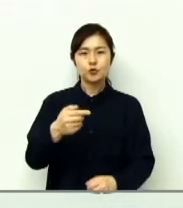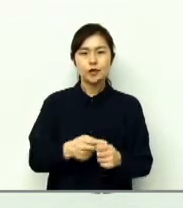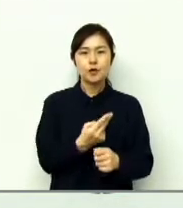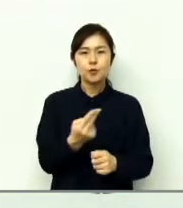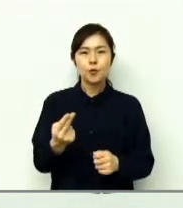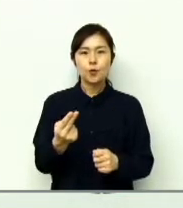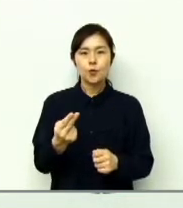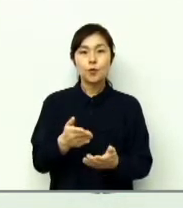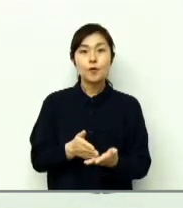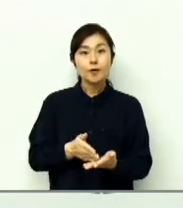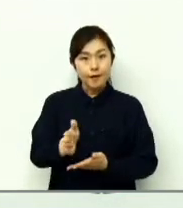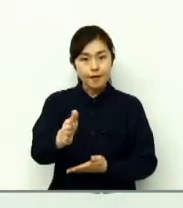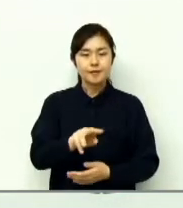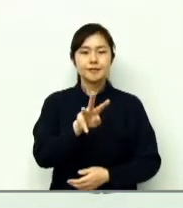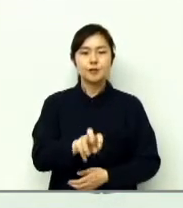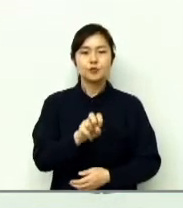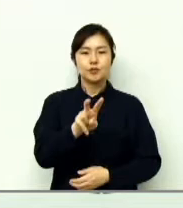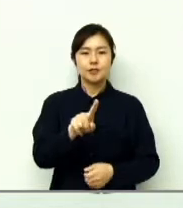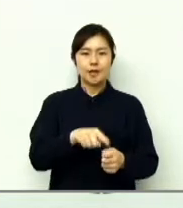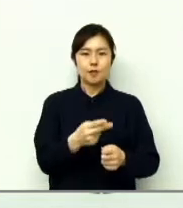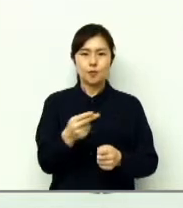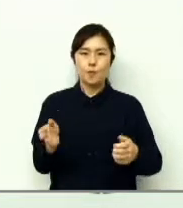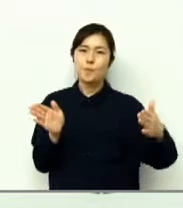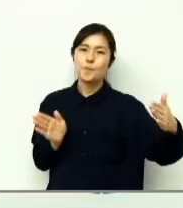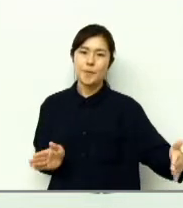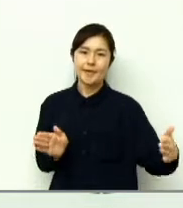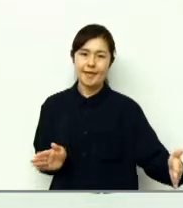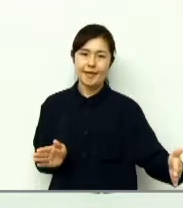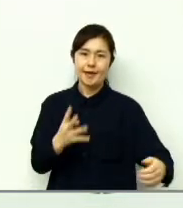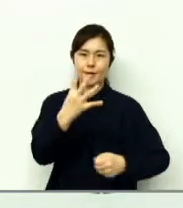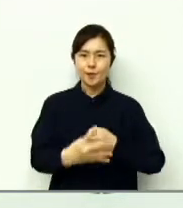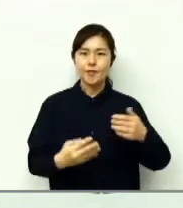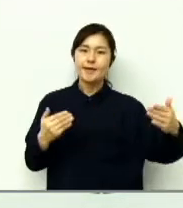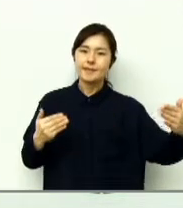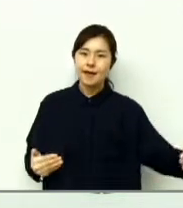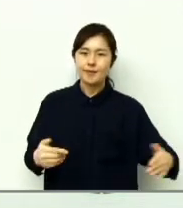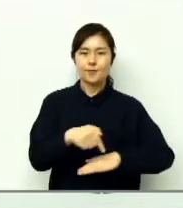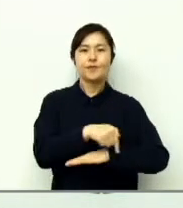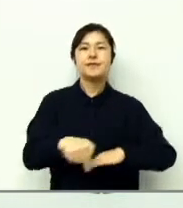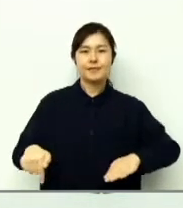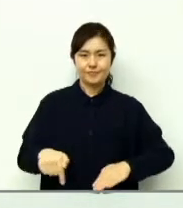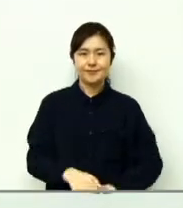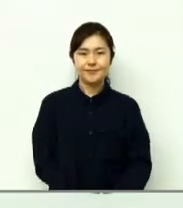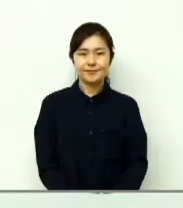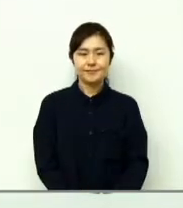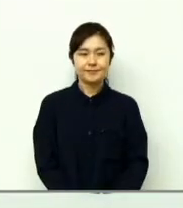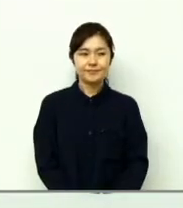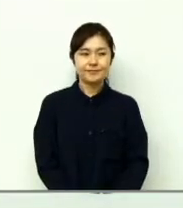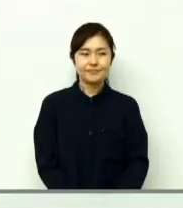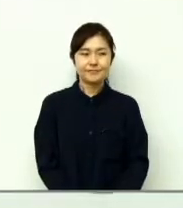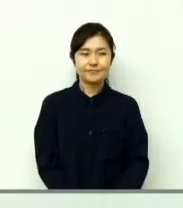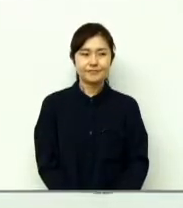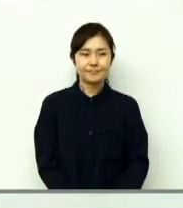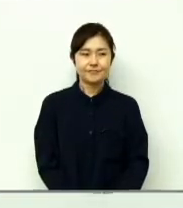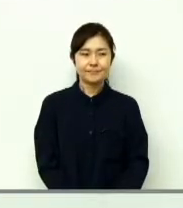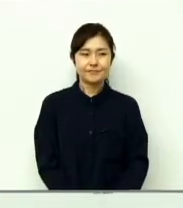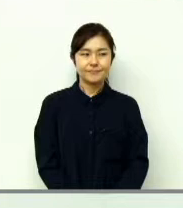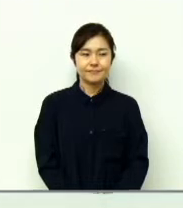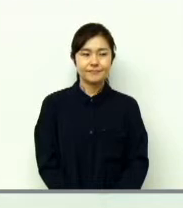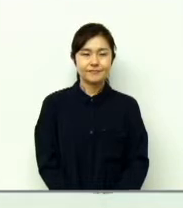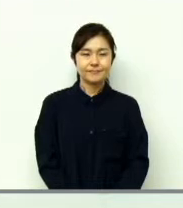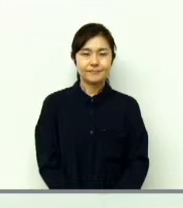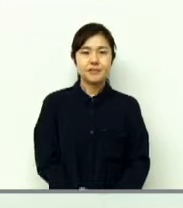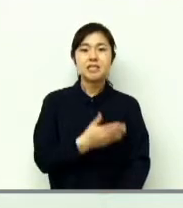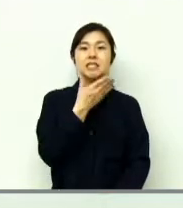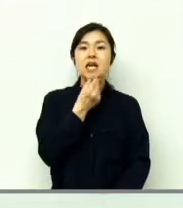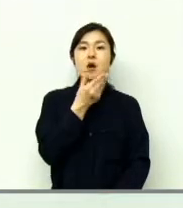間ということで計画をいたしております。続きまして幸せ倍増事業でございますが、具体的に